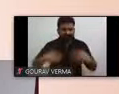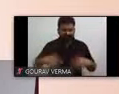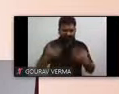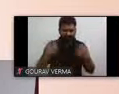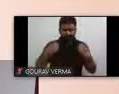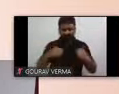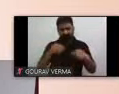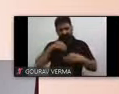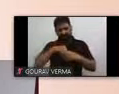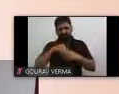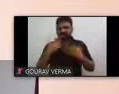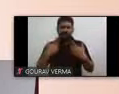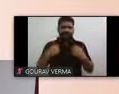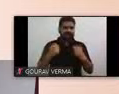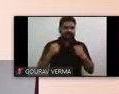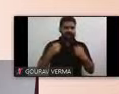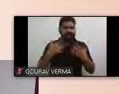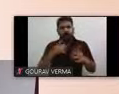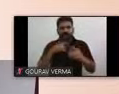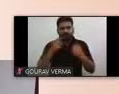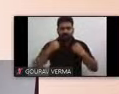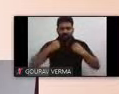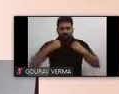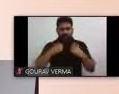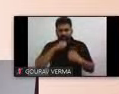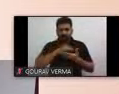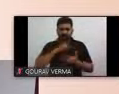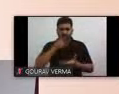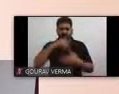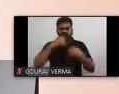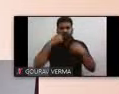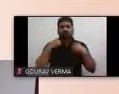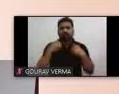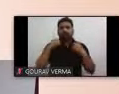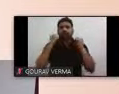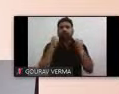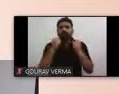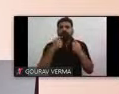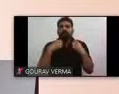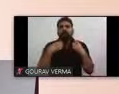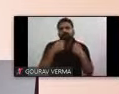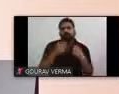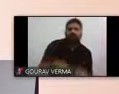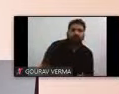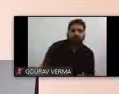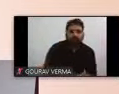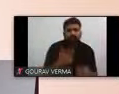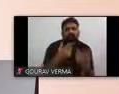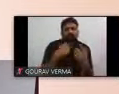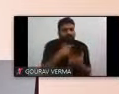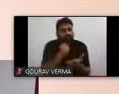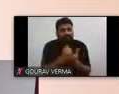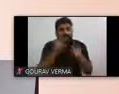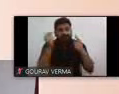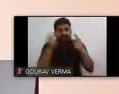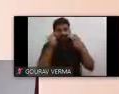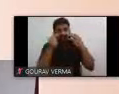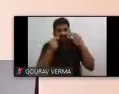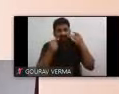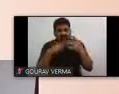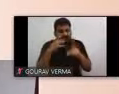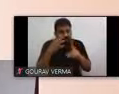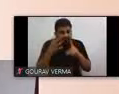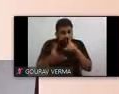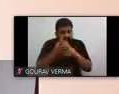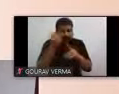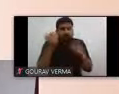बहुत पीछे है, अभी बैठना उसने नहीं सीखा, उसको बैठने की जरूरत है. ये सब बातें तो तभी पता चलेंगी